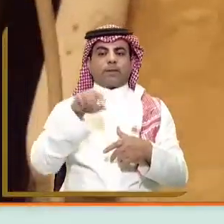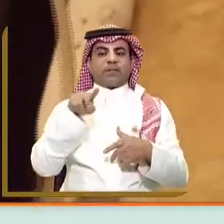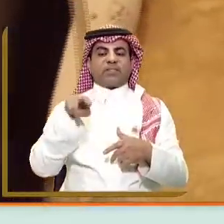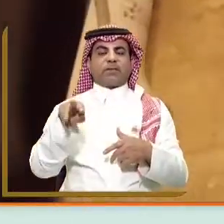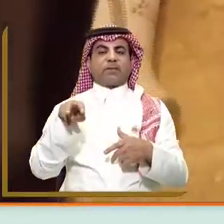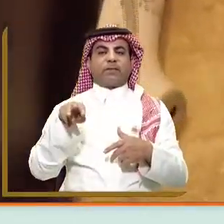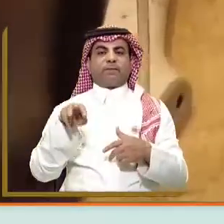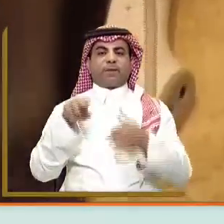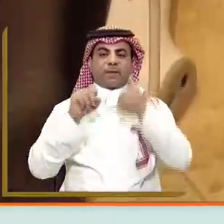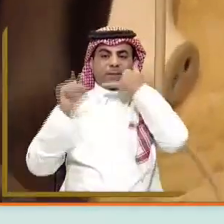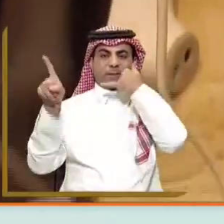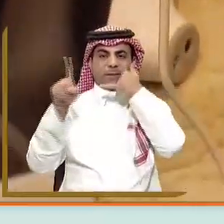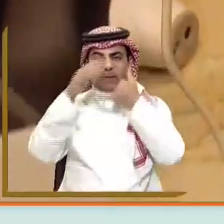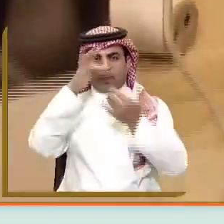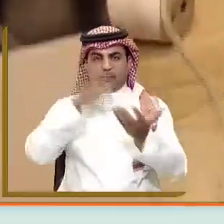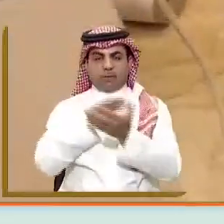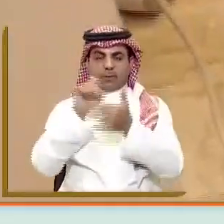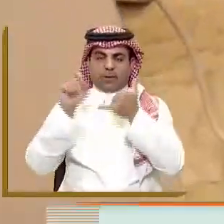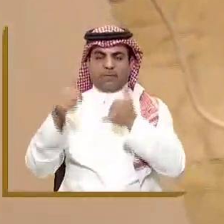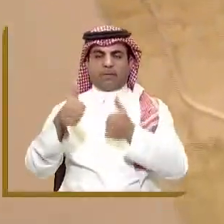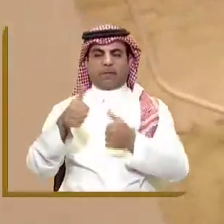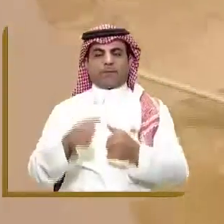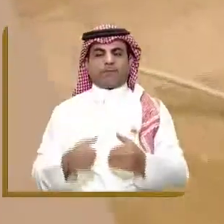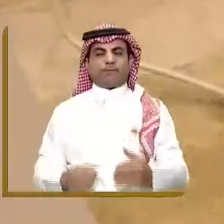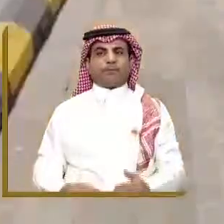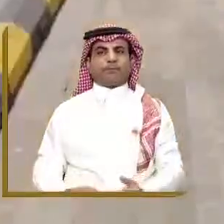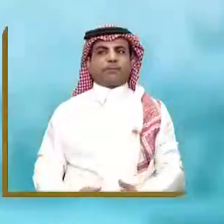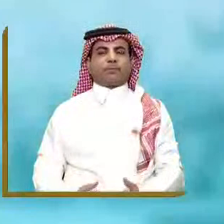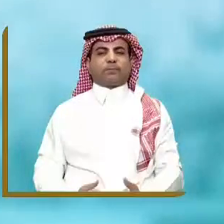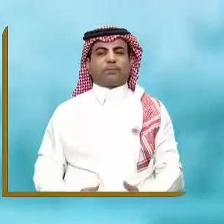هو 1900.